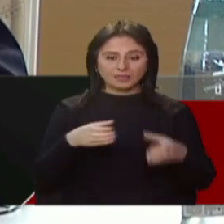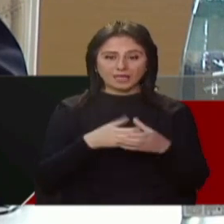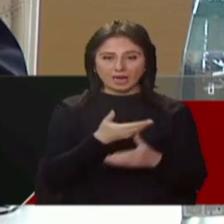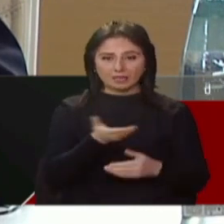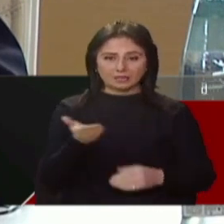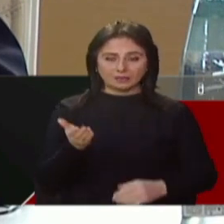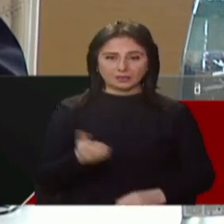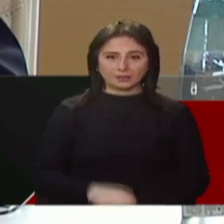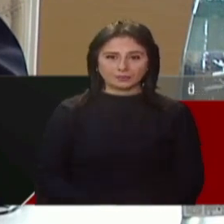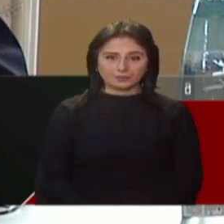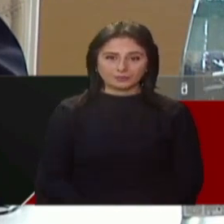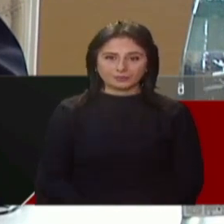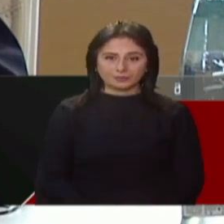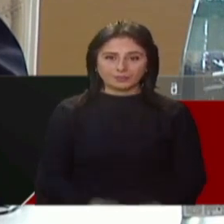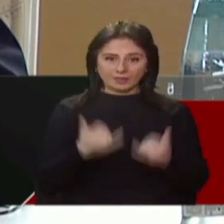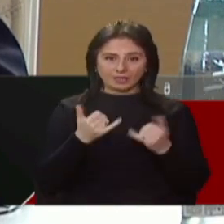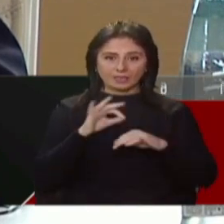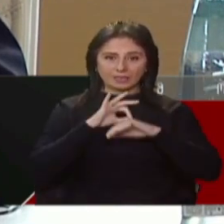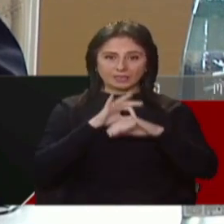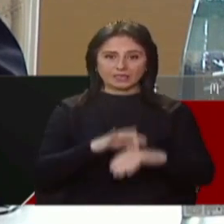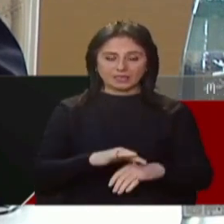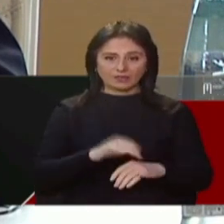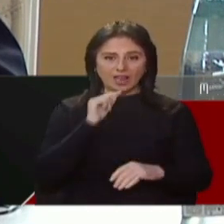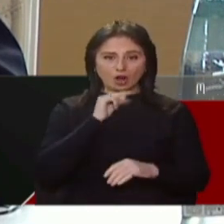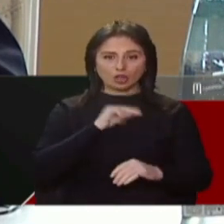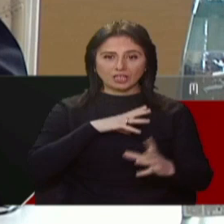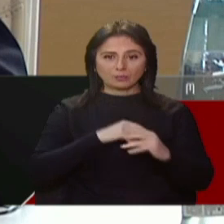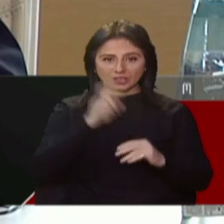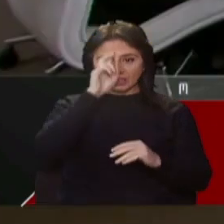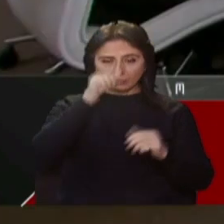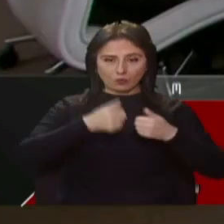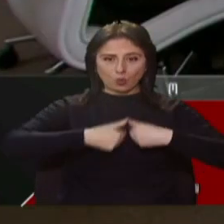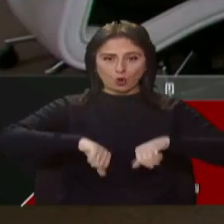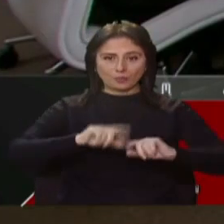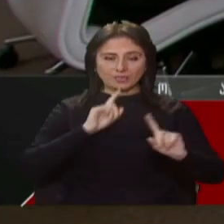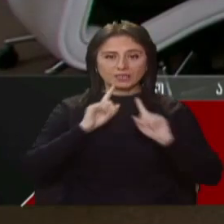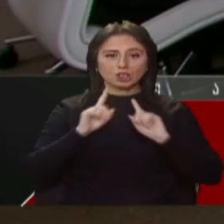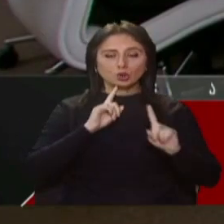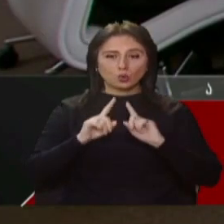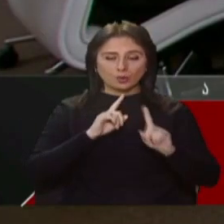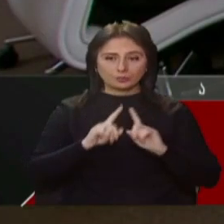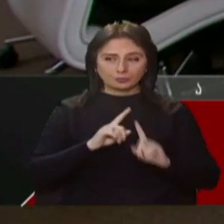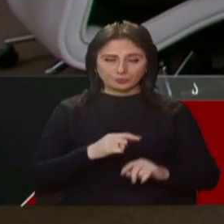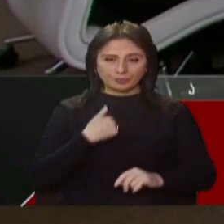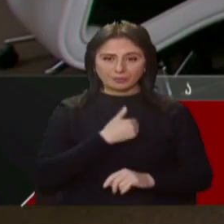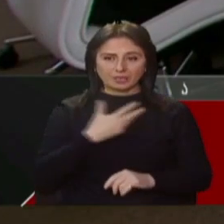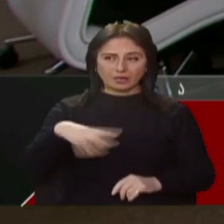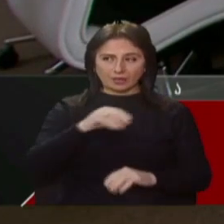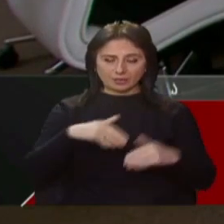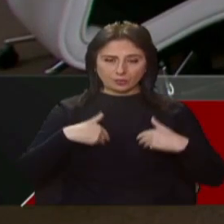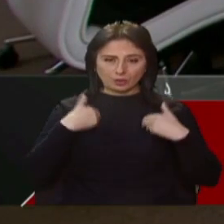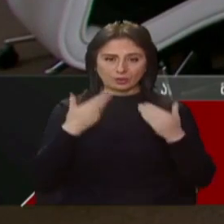დელეგაციას დღეს გაიმართება ეკონომიკური თანამშრომლობის სამთავრობო კომისიის მსხვდომა და მე მინდა ყველას